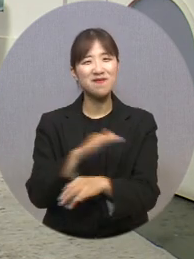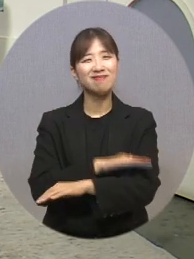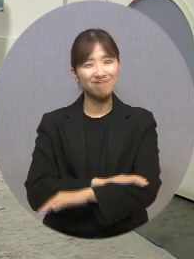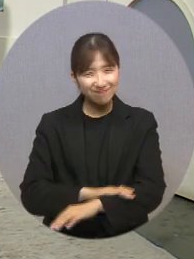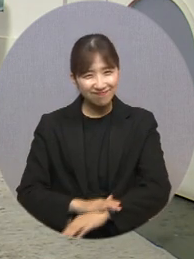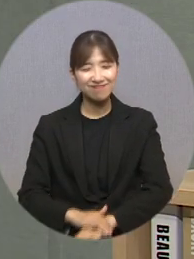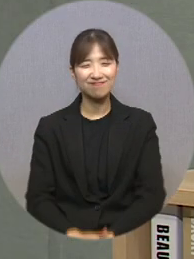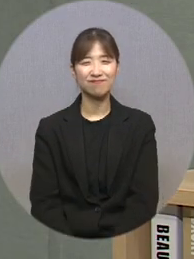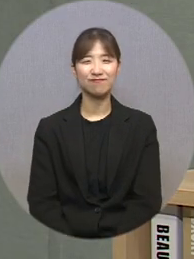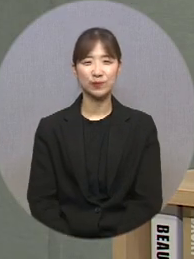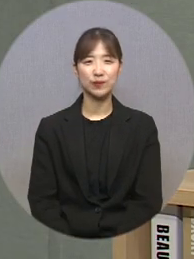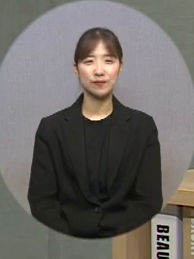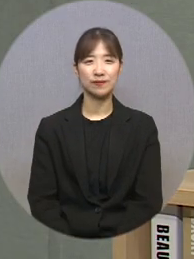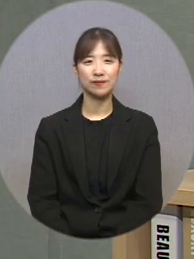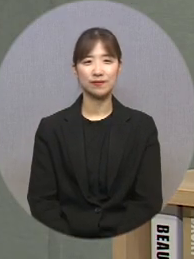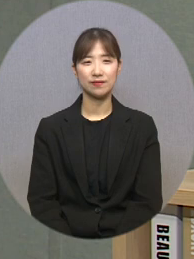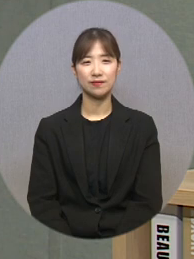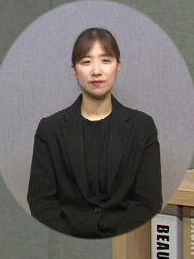예.